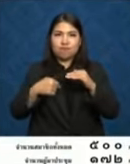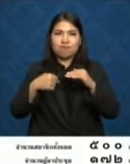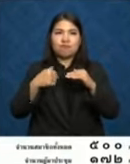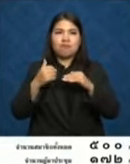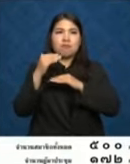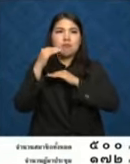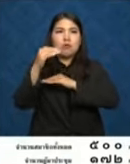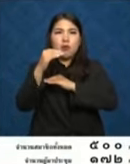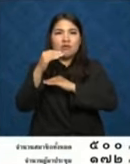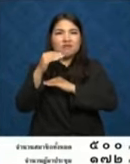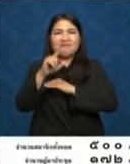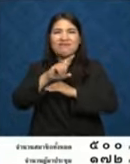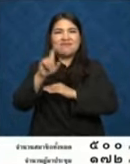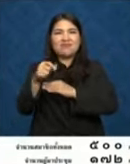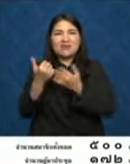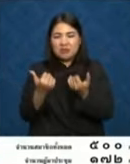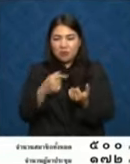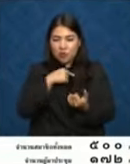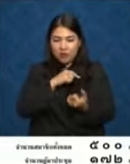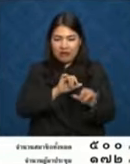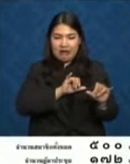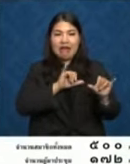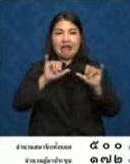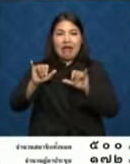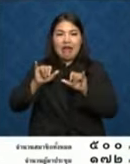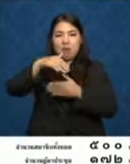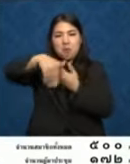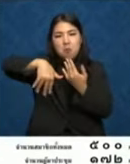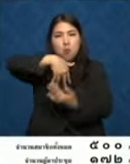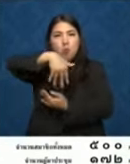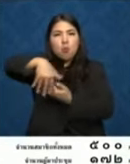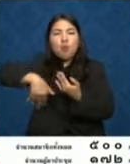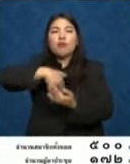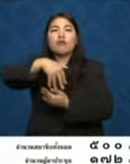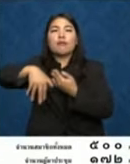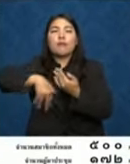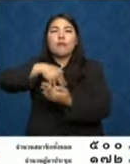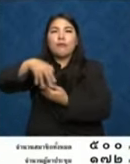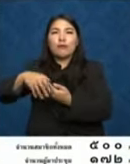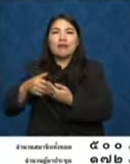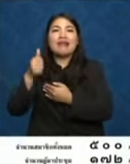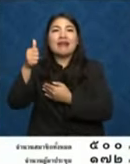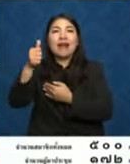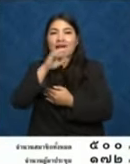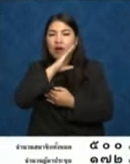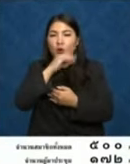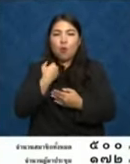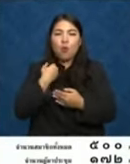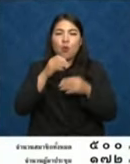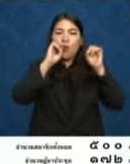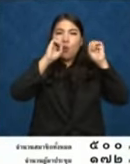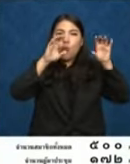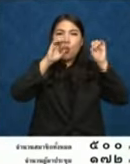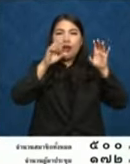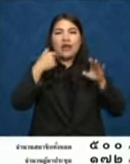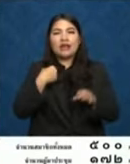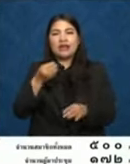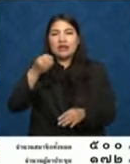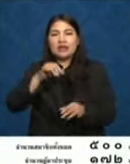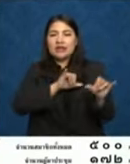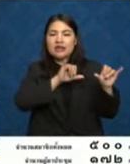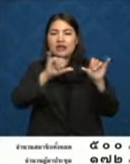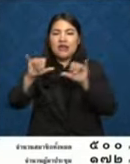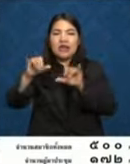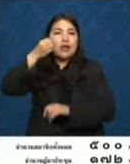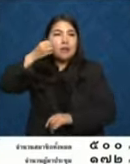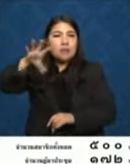ล่องสามารถย้ายจับคู่ได้หมุนเวียนได้มากครูได้กลับภูมิลำเนามีขวัญความกำลังใจนักเรีย